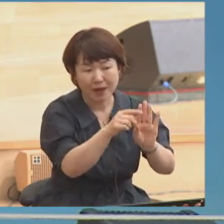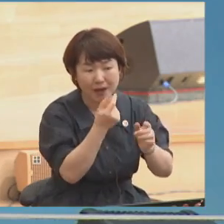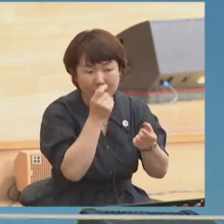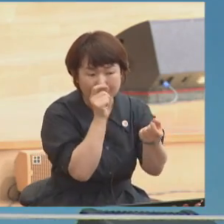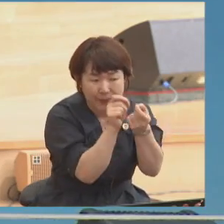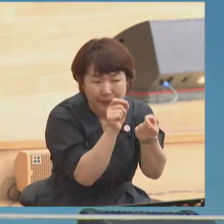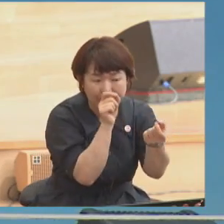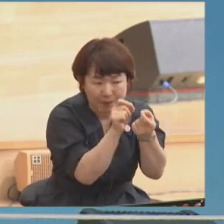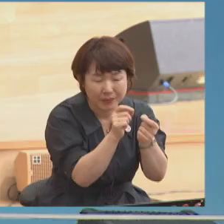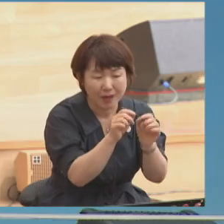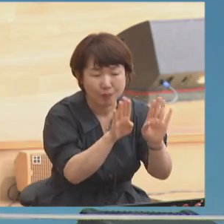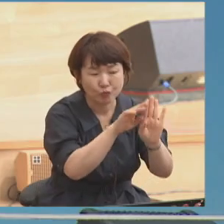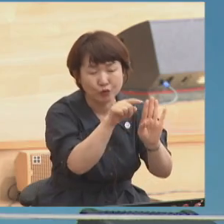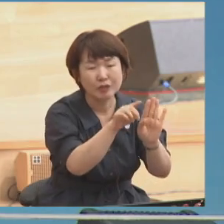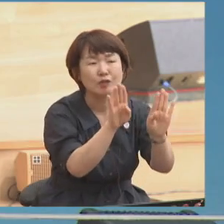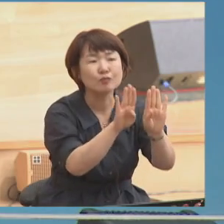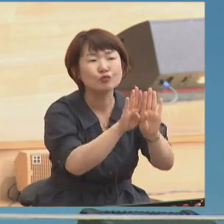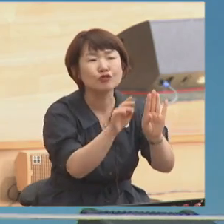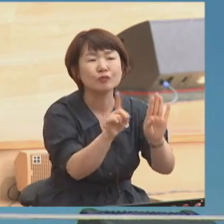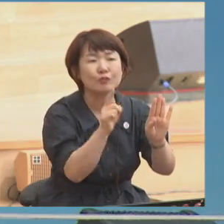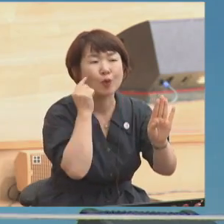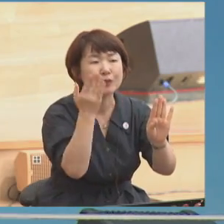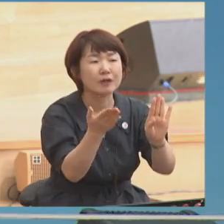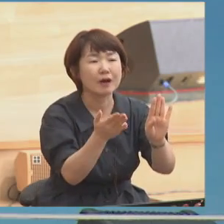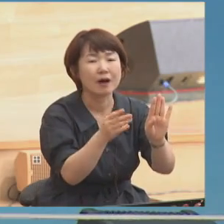그럼 이 문, 어떤 문일까요? 어떤 문?